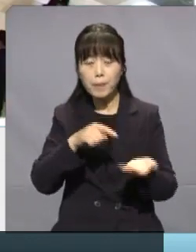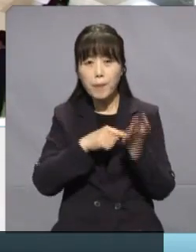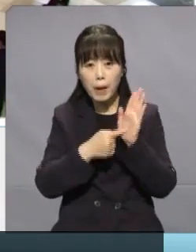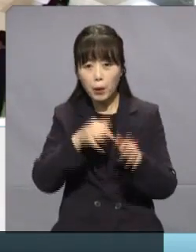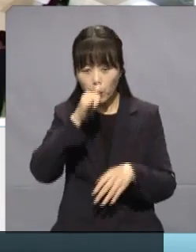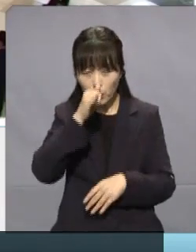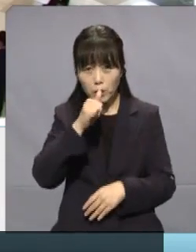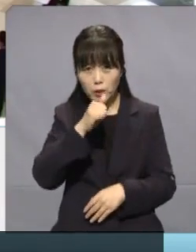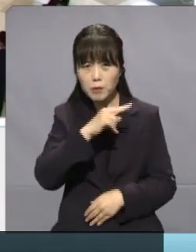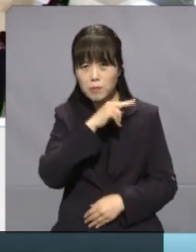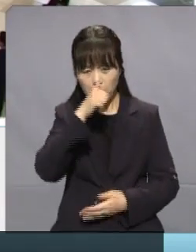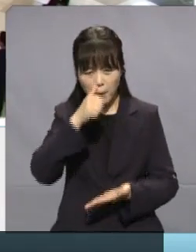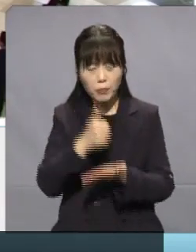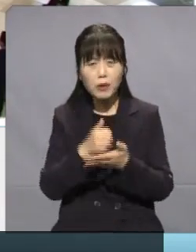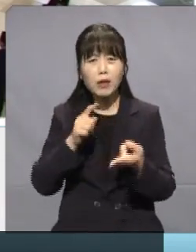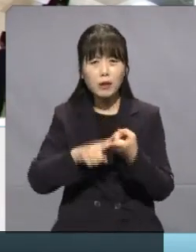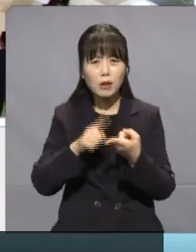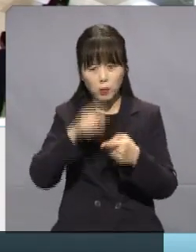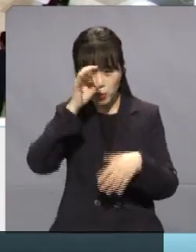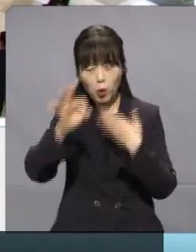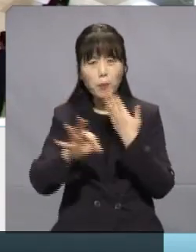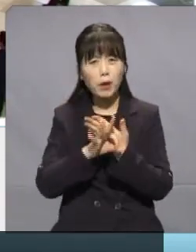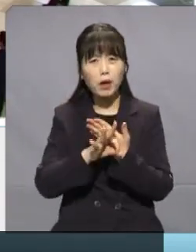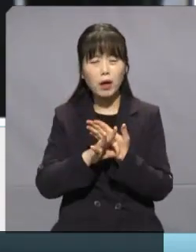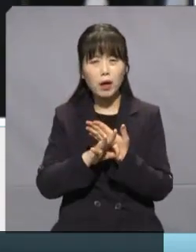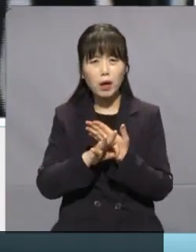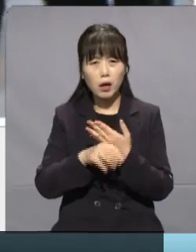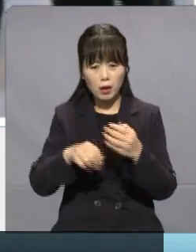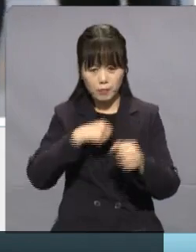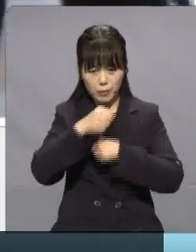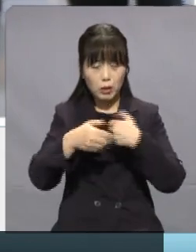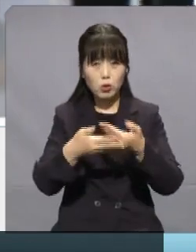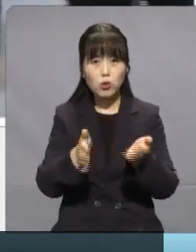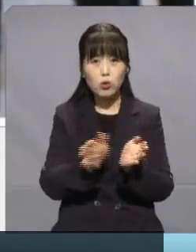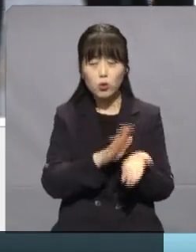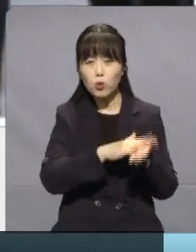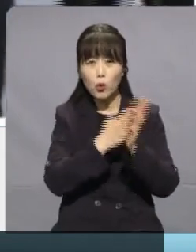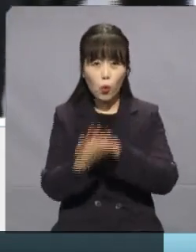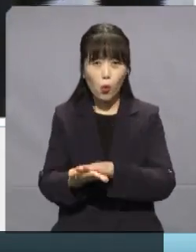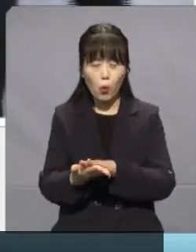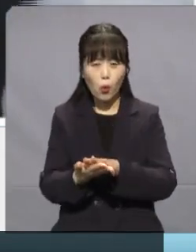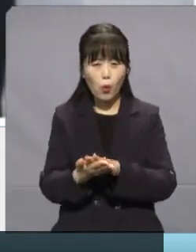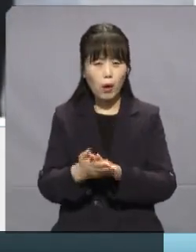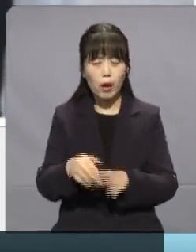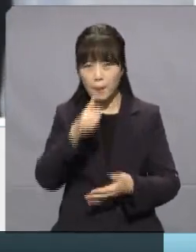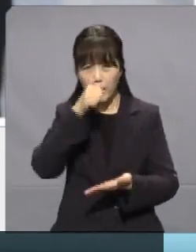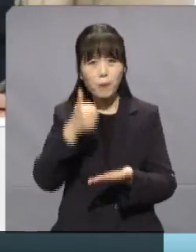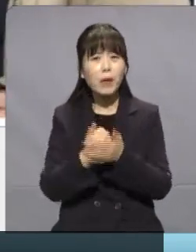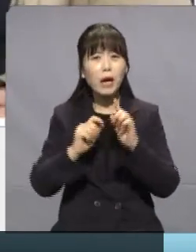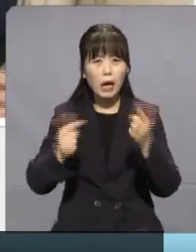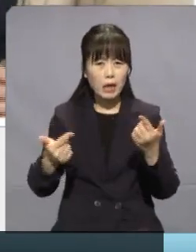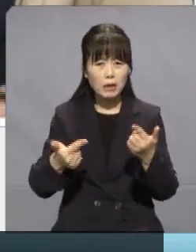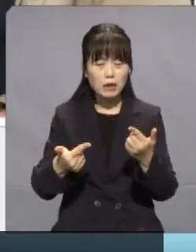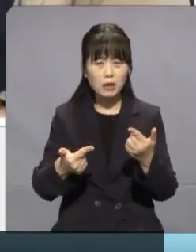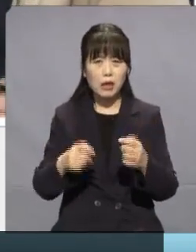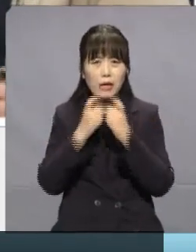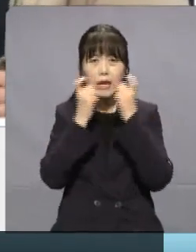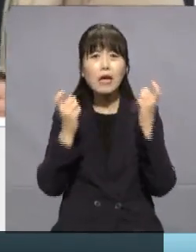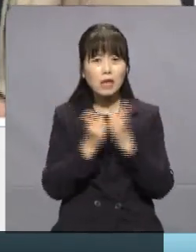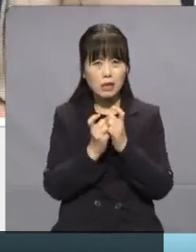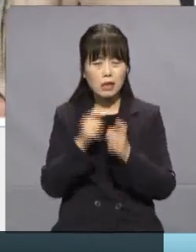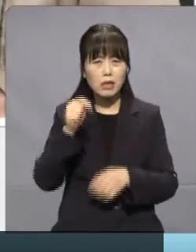다 파김치 범죄들입니다 이것이 어떤 민주화 투쟁을 한 그러한 성스러운 범죄가 아니란 말이에요이